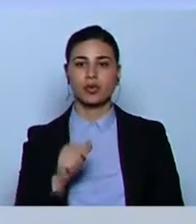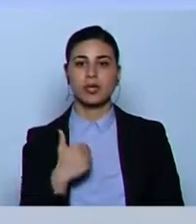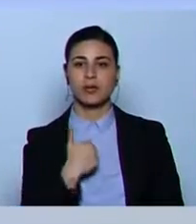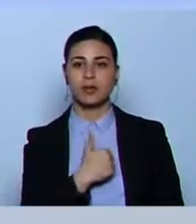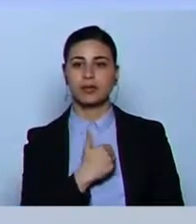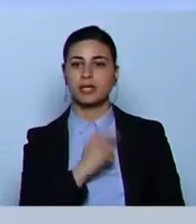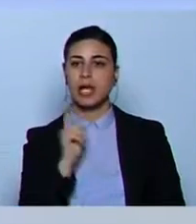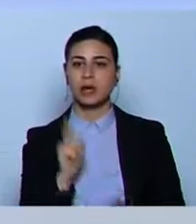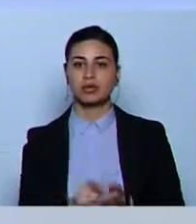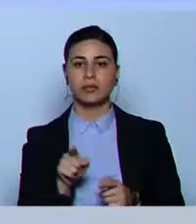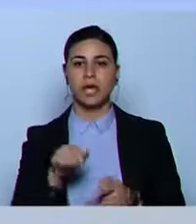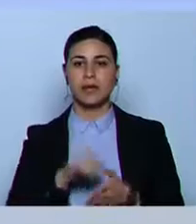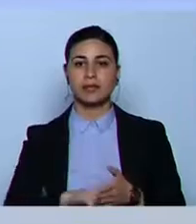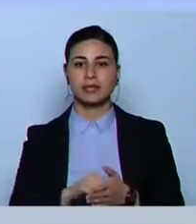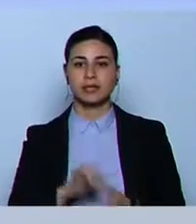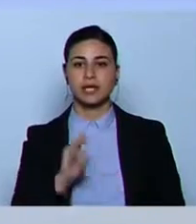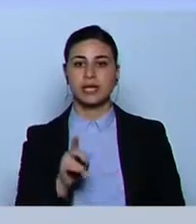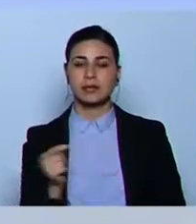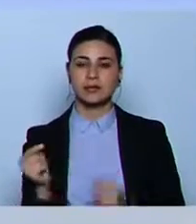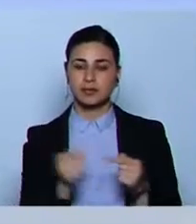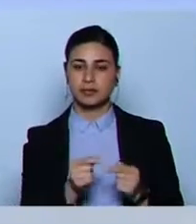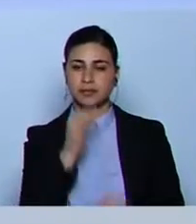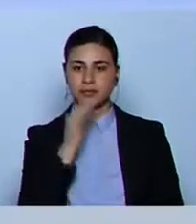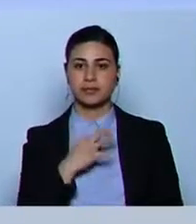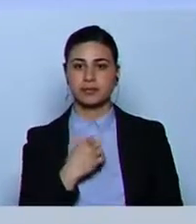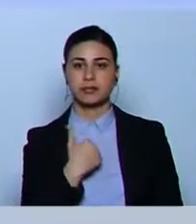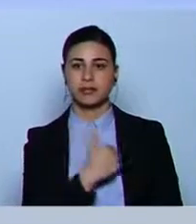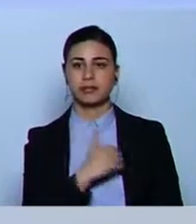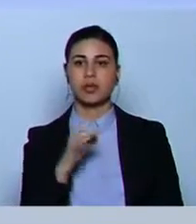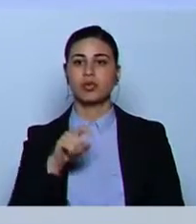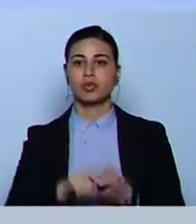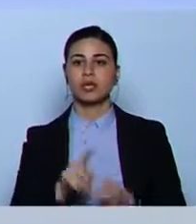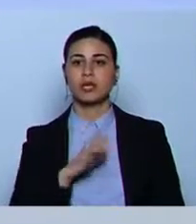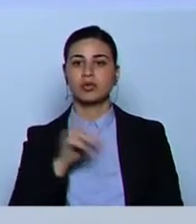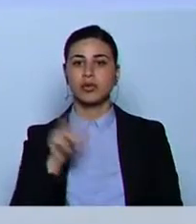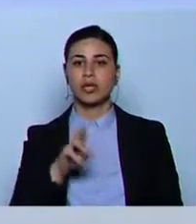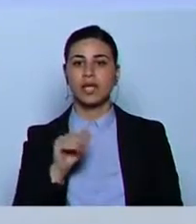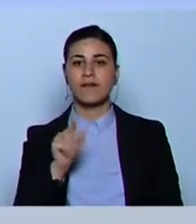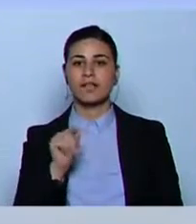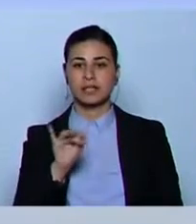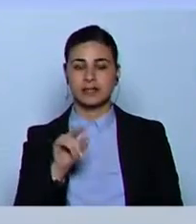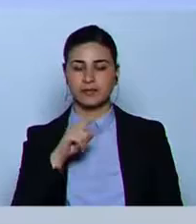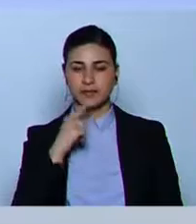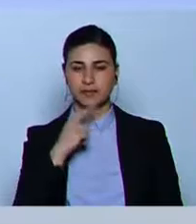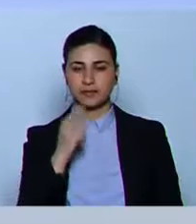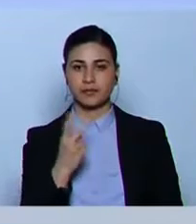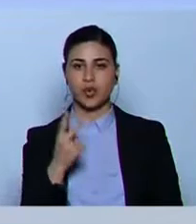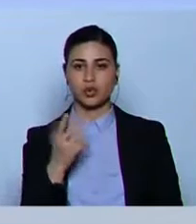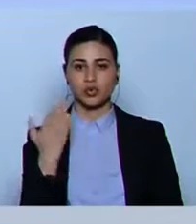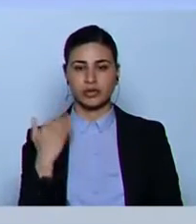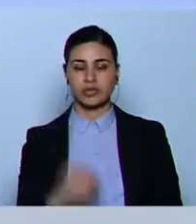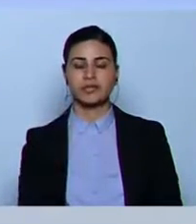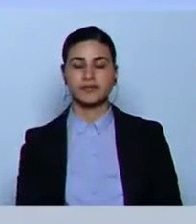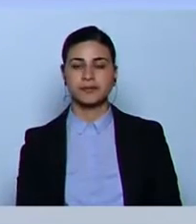უნდა თქვენი არგუმენტები ან კონტრარგუმენტები მოგვიყვანოთ იმასთან დაკავშირებით, რაც ბატონმა დავითმა ისაუბრა ზუსტად 2 წუთის